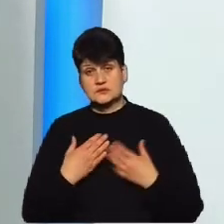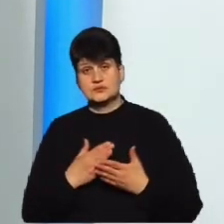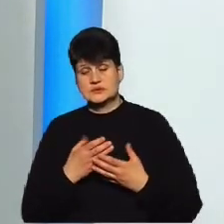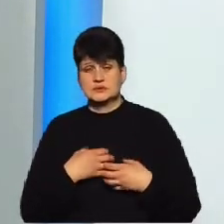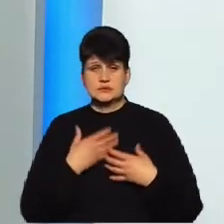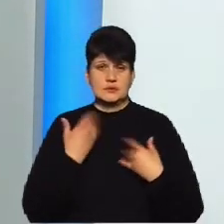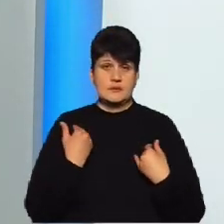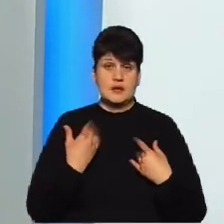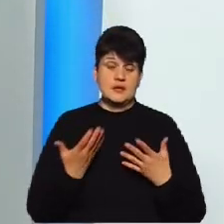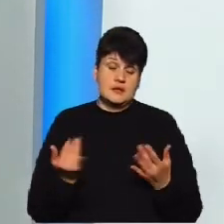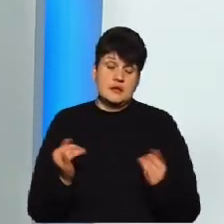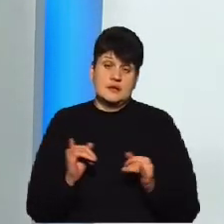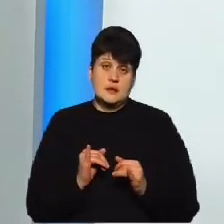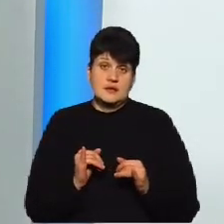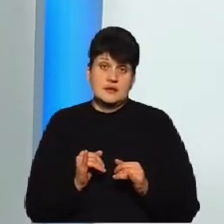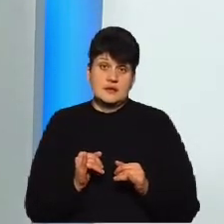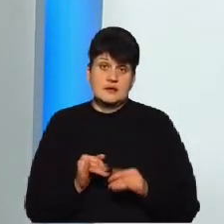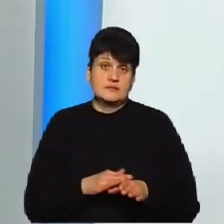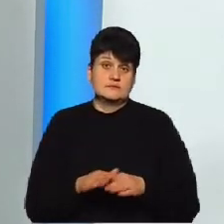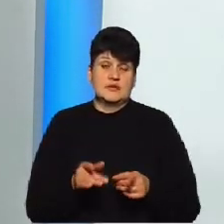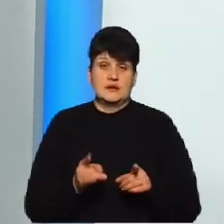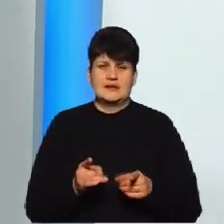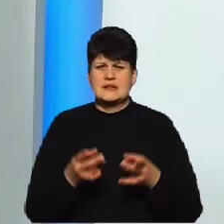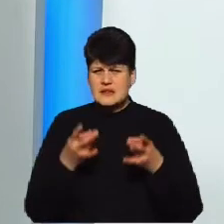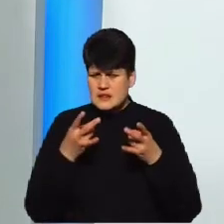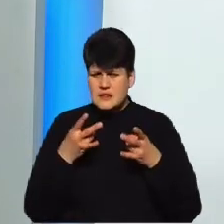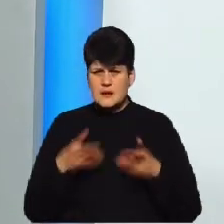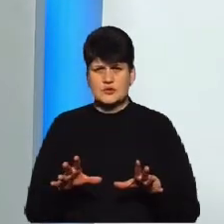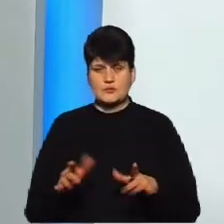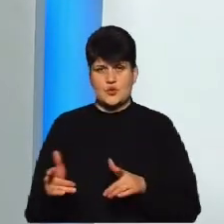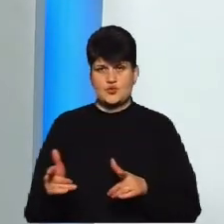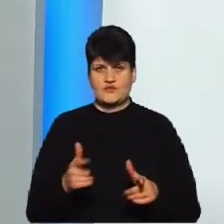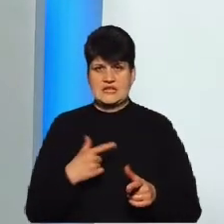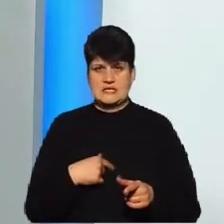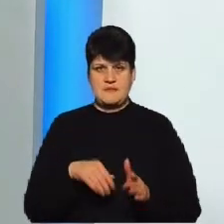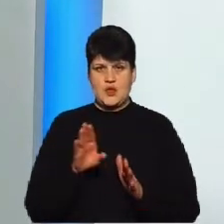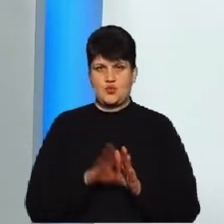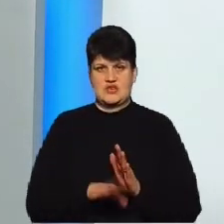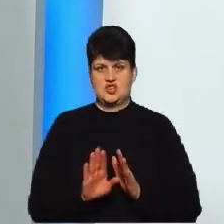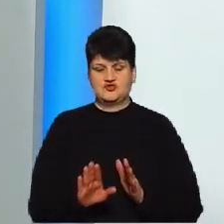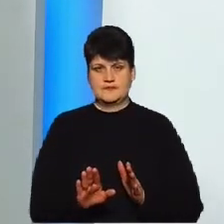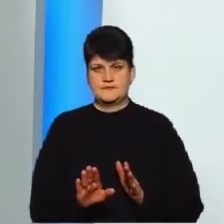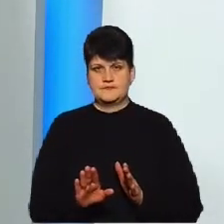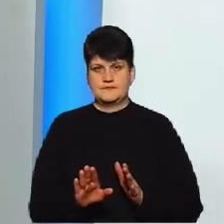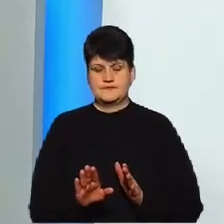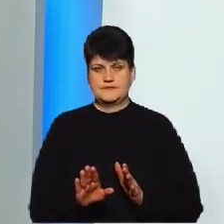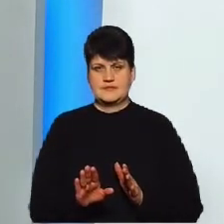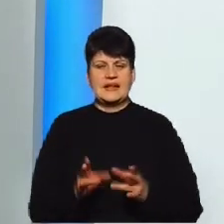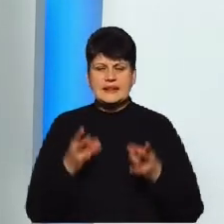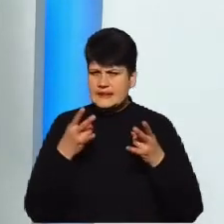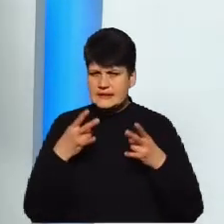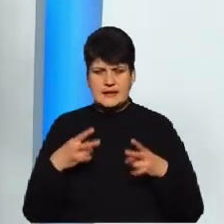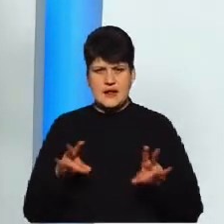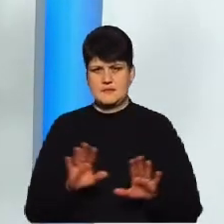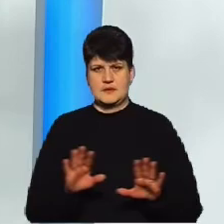керуватись принципом реальності. Не потрібно готувати себе до гірших сценаріїв, скажімо. скажімо. І не треба, от